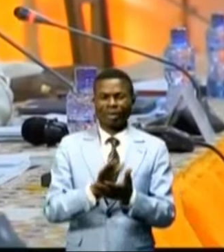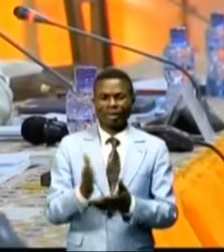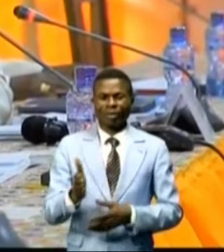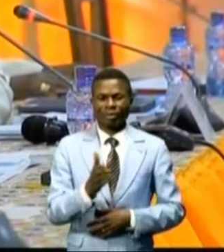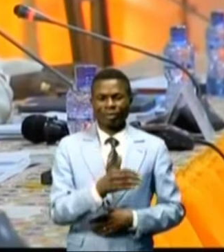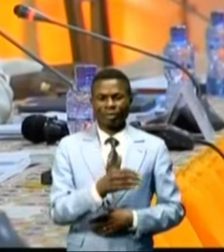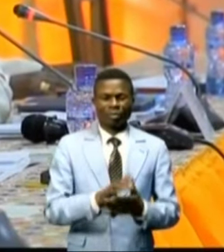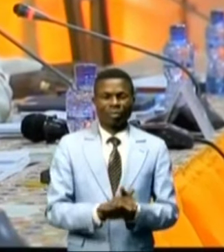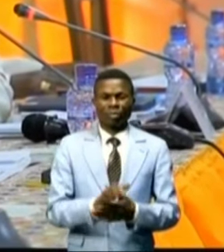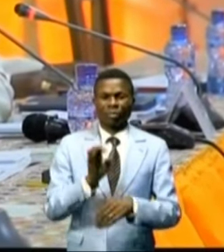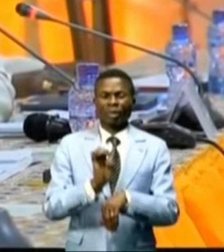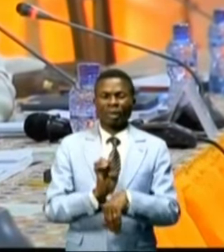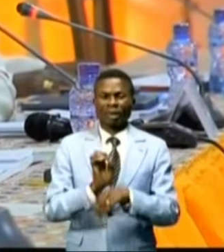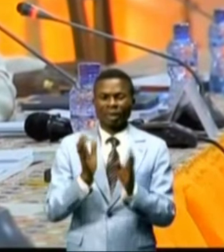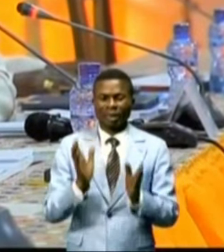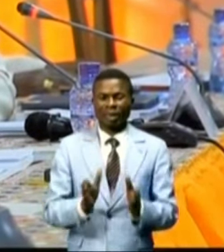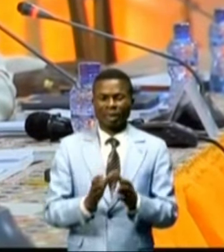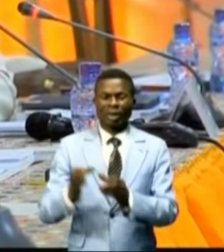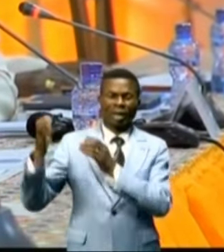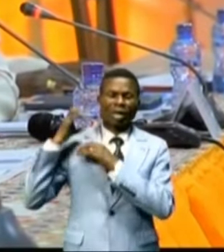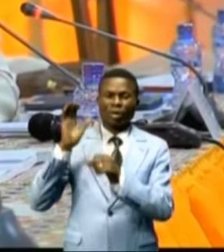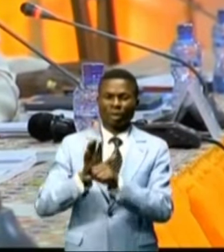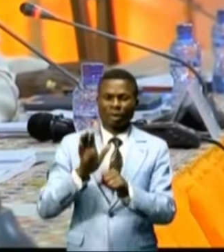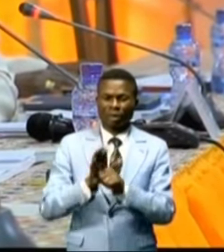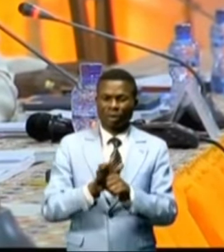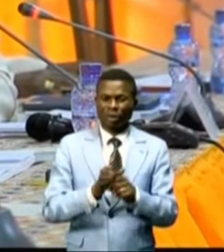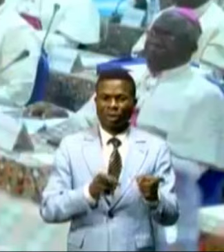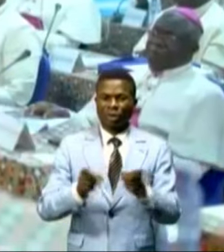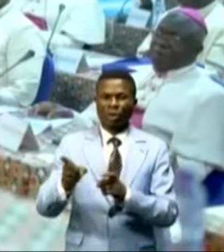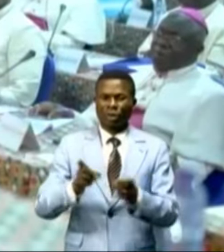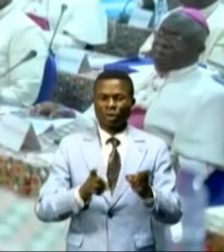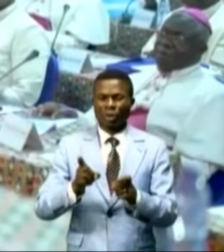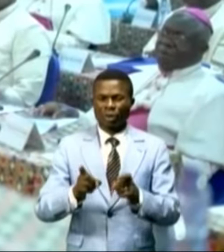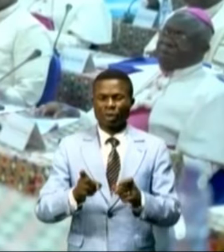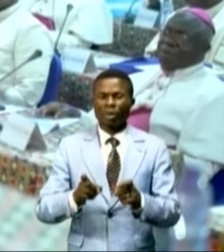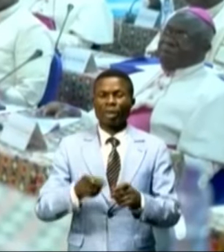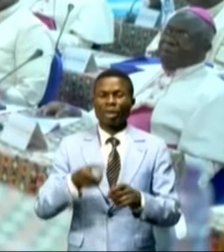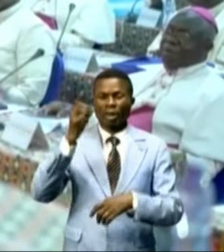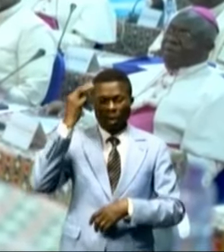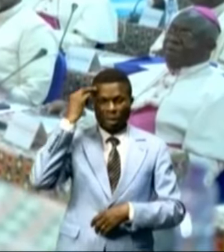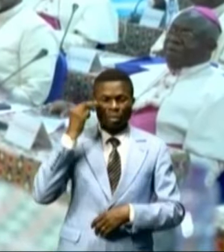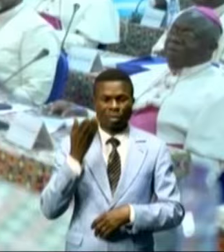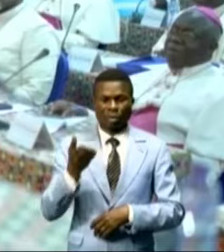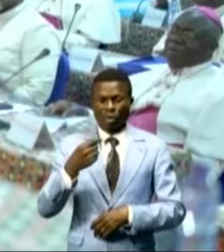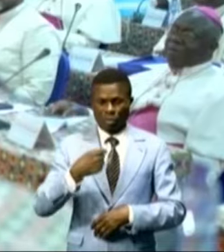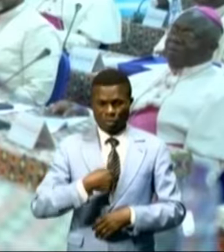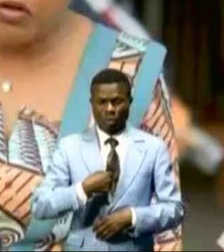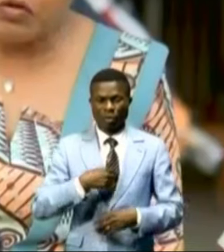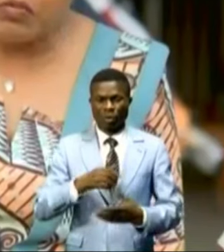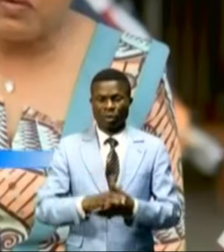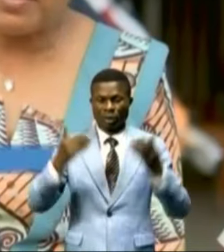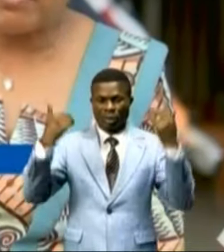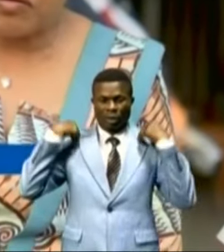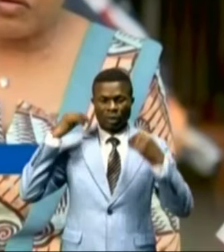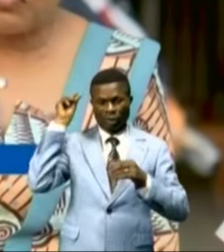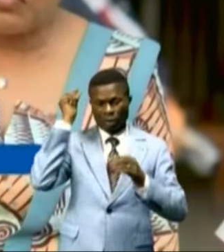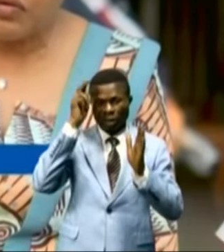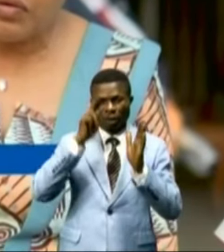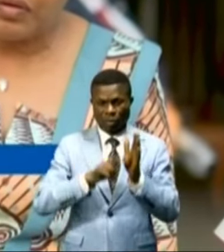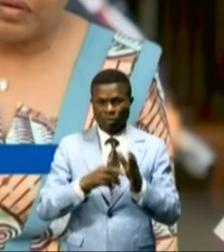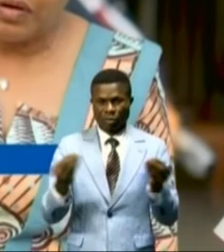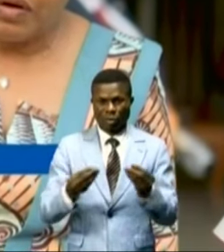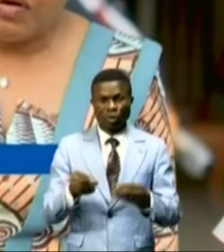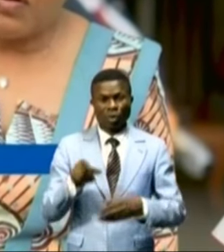Fille de l'Église qui a la lourde charge de conduire l'exécutif national. En tant que chef du gouvernement, parce que